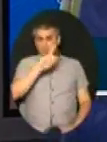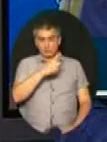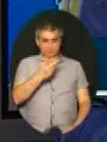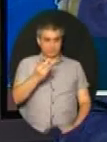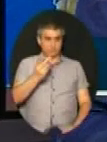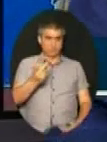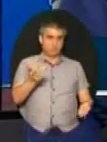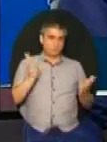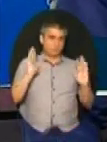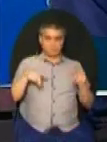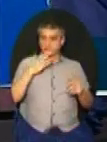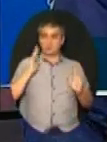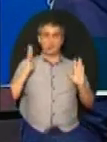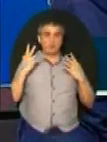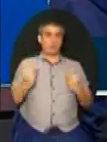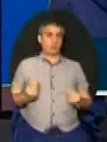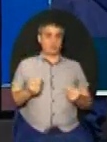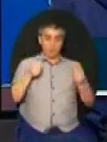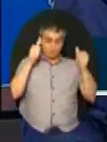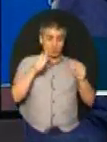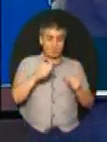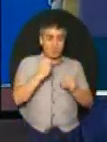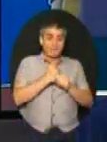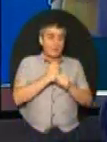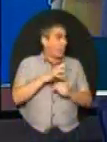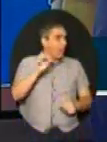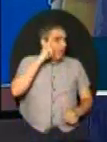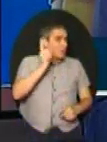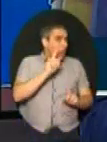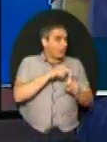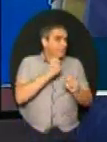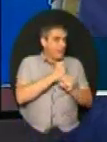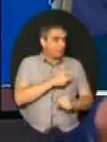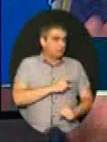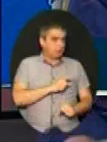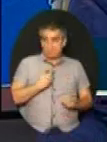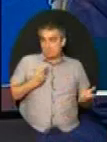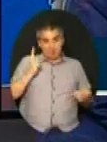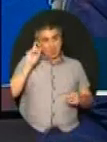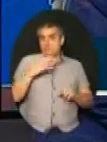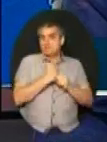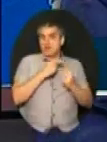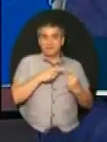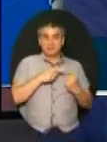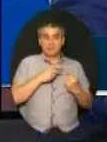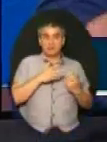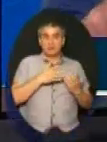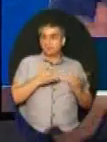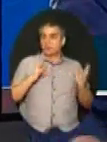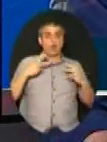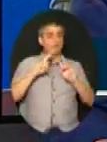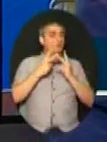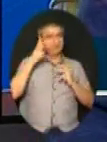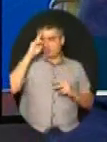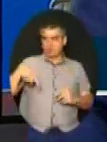טוב במדינה הזאת, שמודעה של פעיל שאף אחד עדיין לא יודע מי הוא אגב. אנחנו לא יודעים מי עשה את המודעה הזאת, ורוב קבוצת